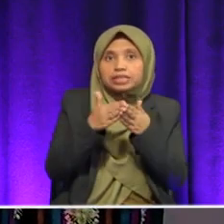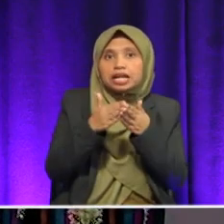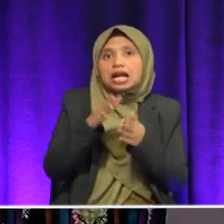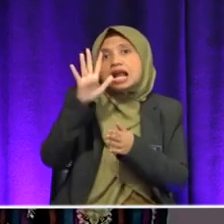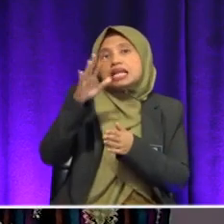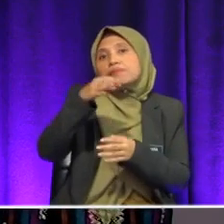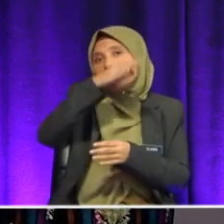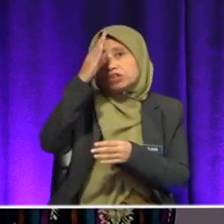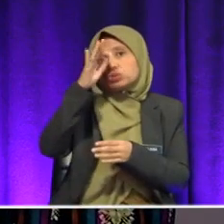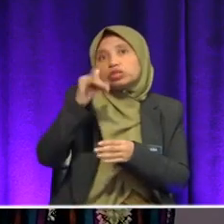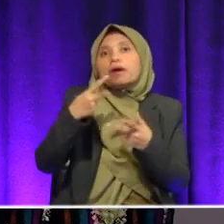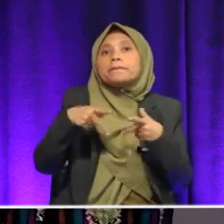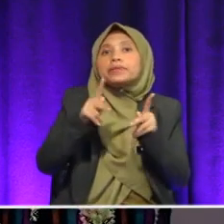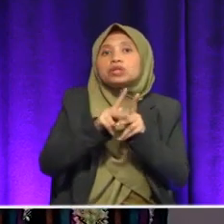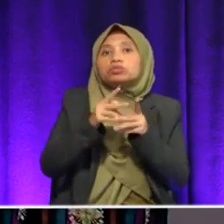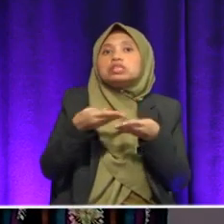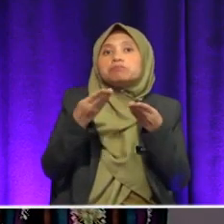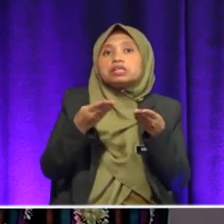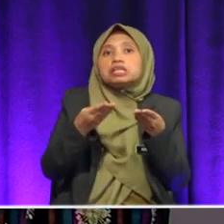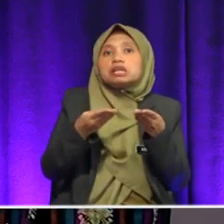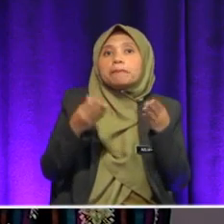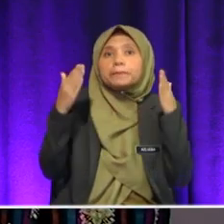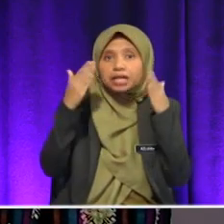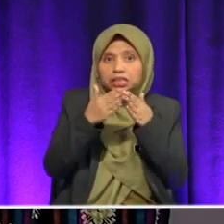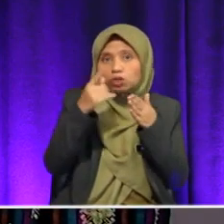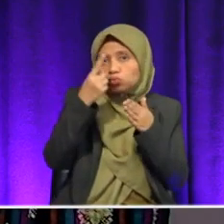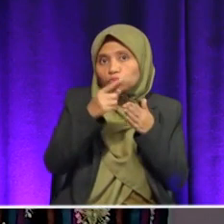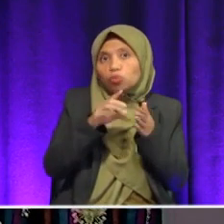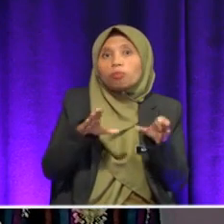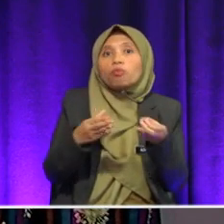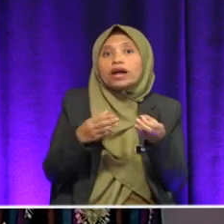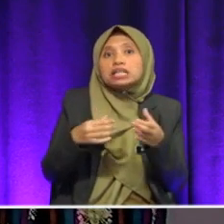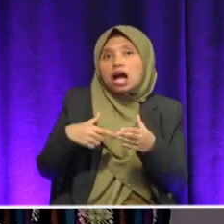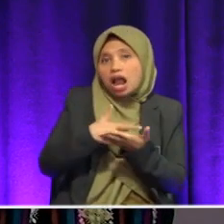perlu diperhatikan sebelum menghasilkan sesuatu lakaran